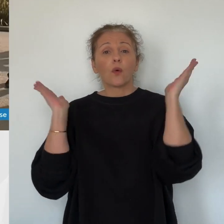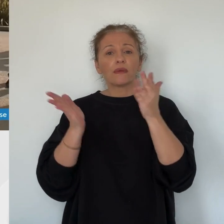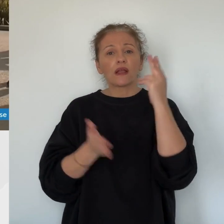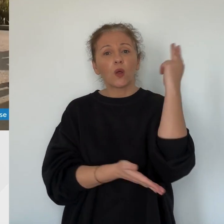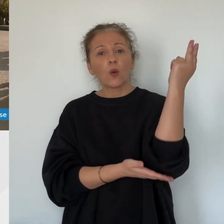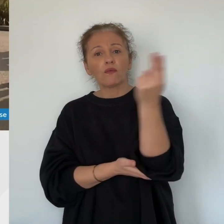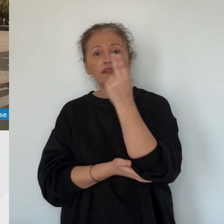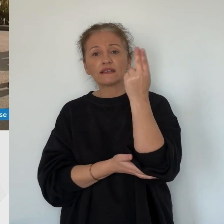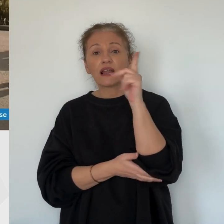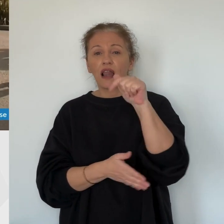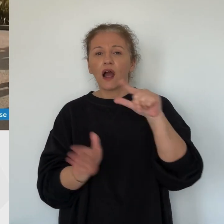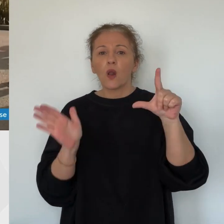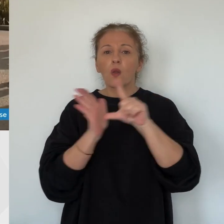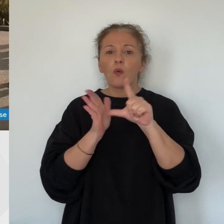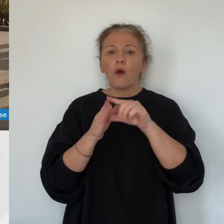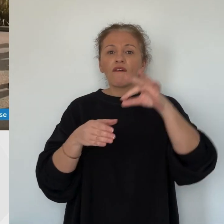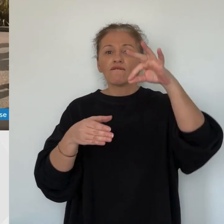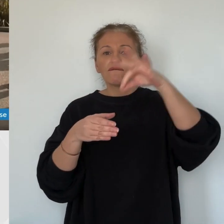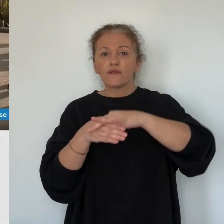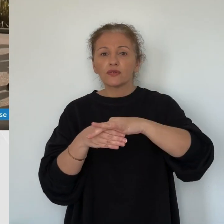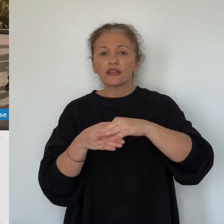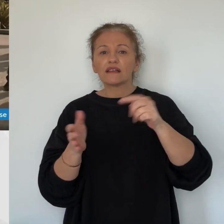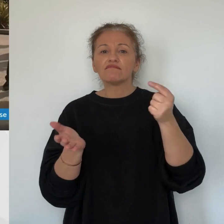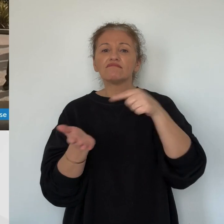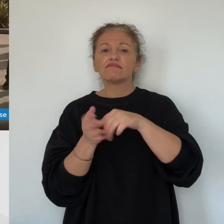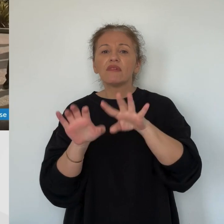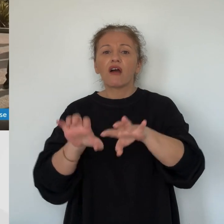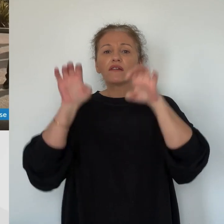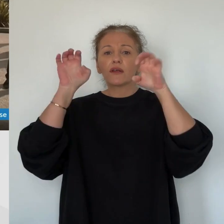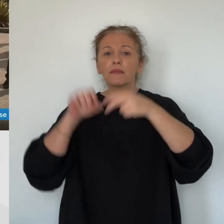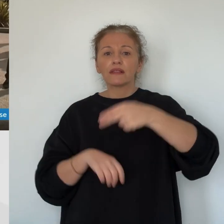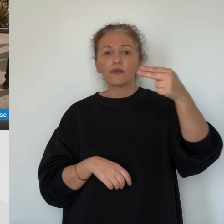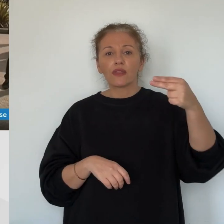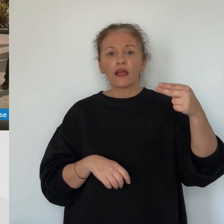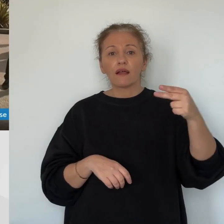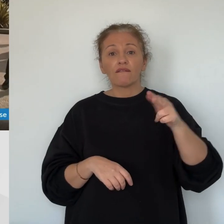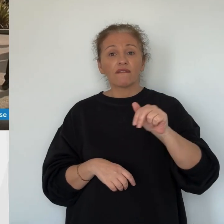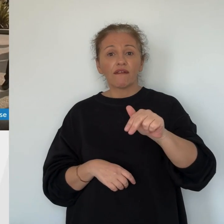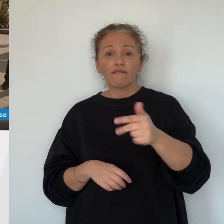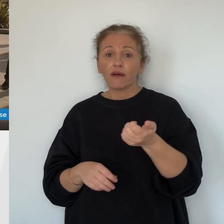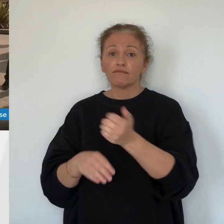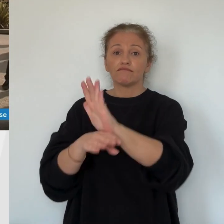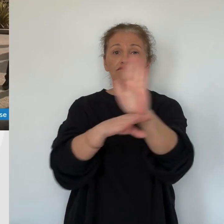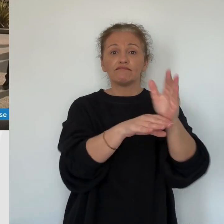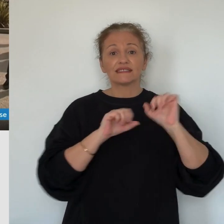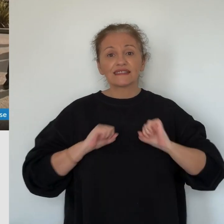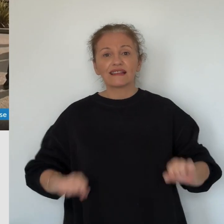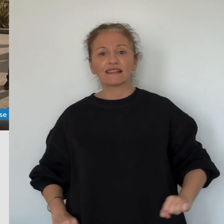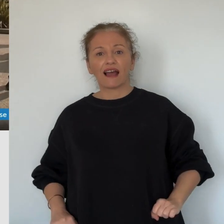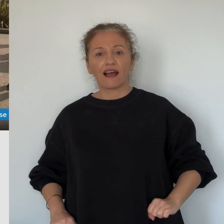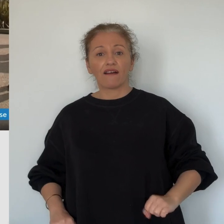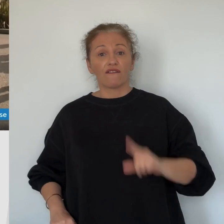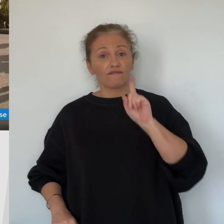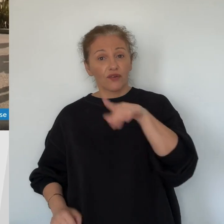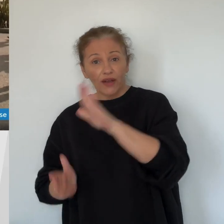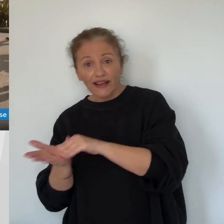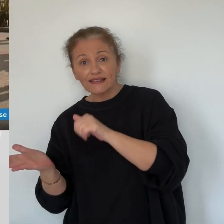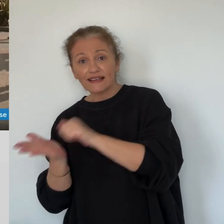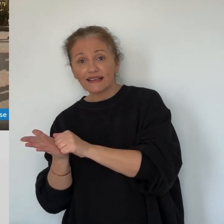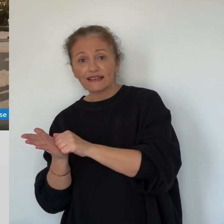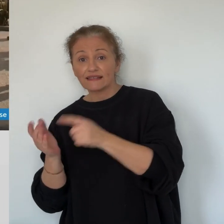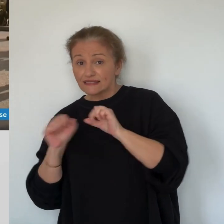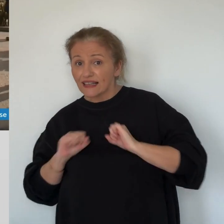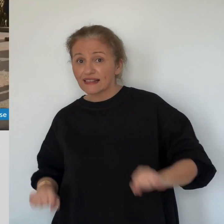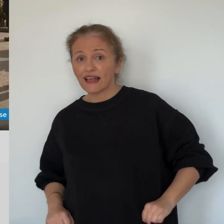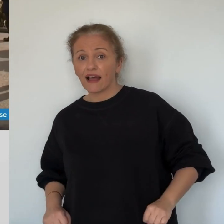intervention, j'ai évoqué cyclotron PET-scan parce que ce sont 2 éléments qui effectivement sont travaillés actuellement, c'est important. La notion du